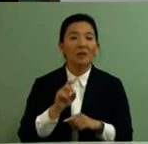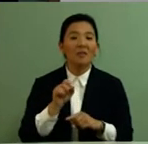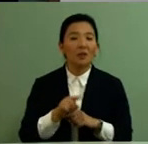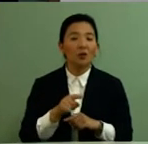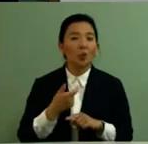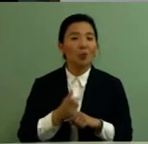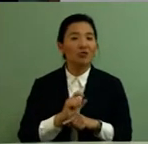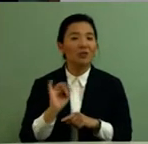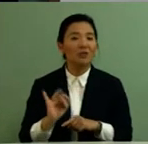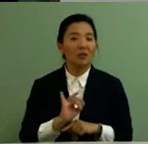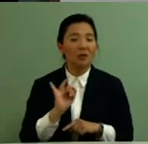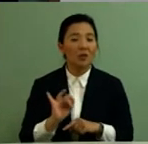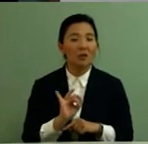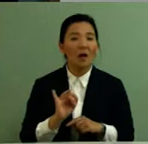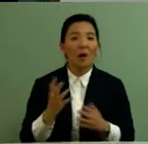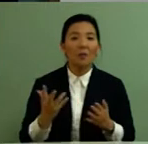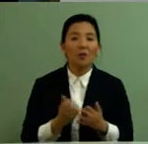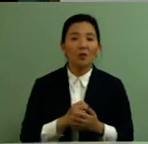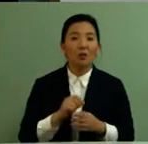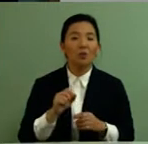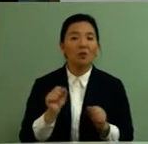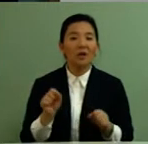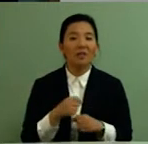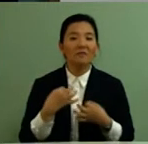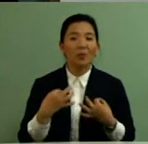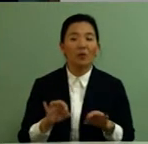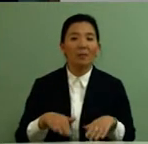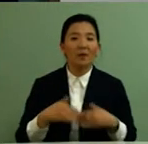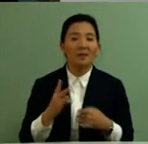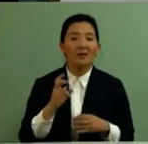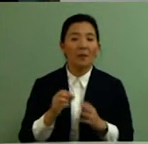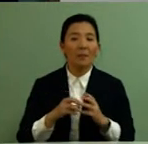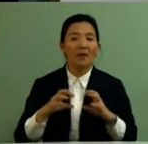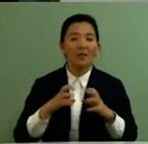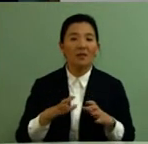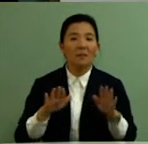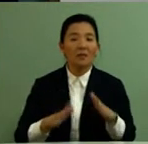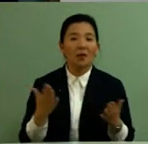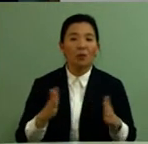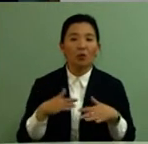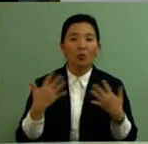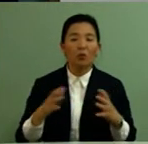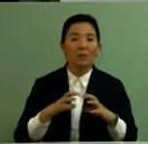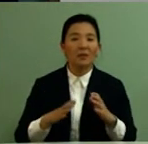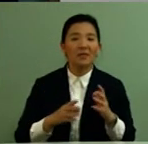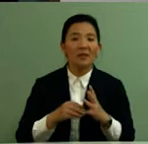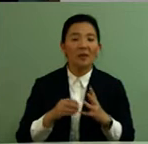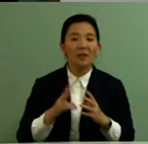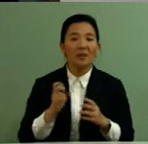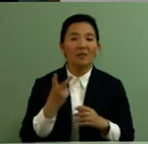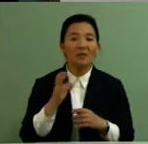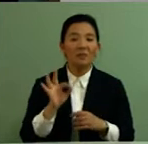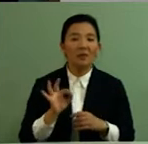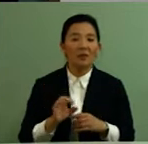задачу очень интересную. Определить ускорение свободного падения на планете, масса которой больше массы Земли на